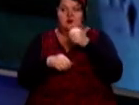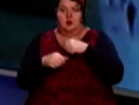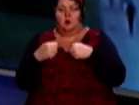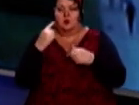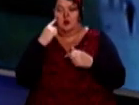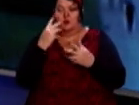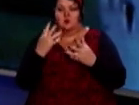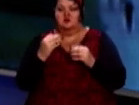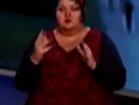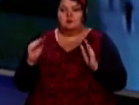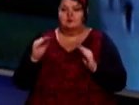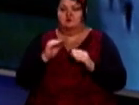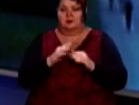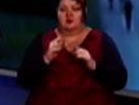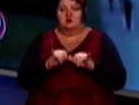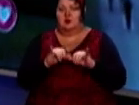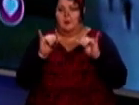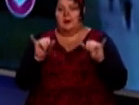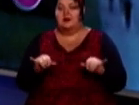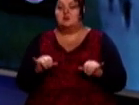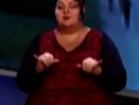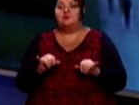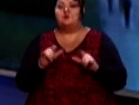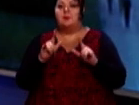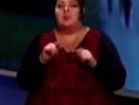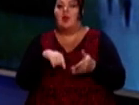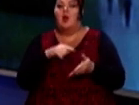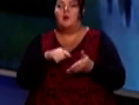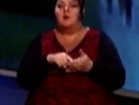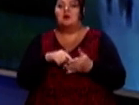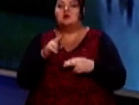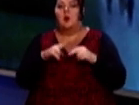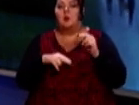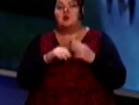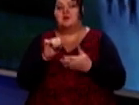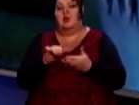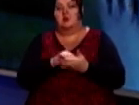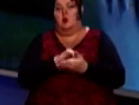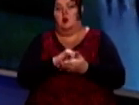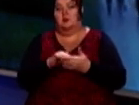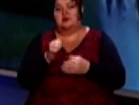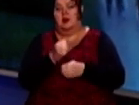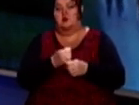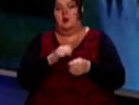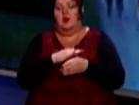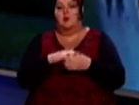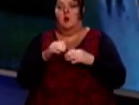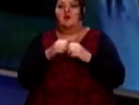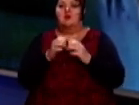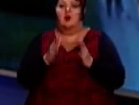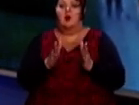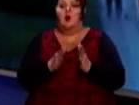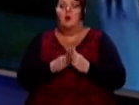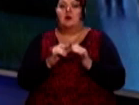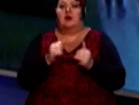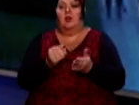доберемо ще більше. Містобудівна документація розробляється в повному обсязі, і стратегічна екологічна